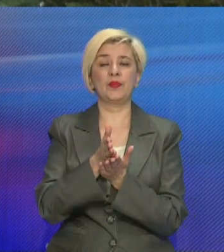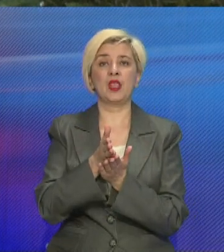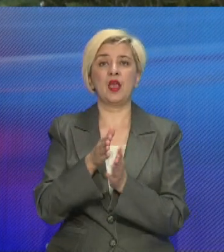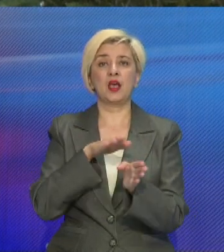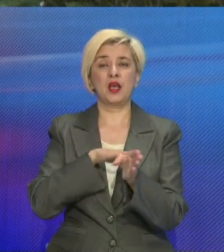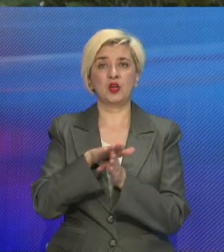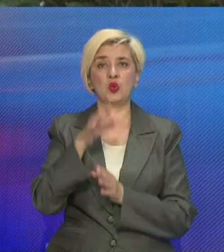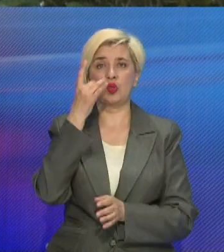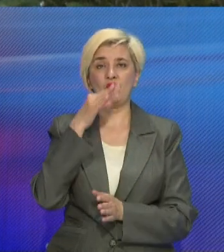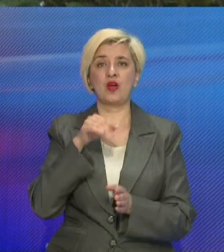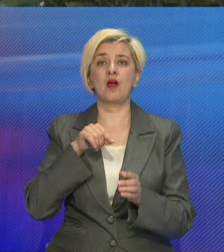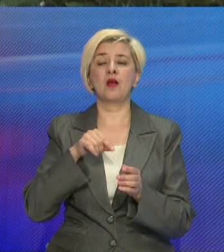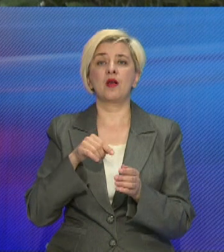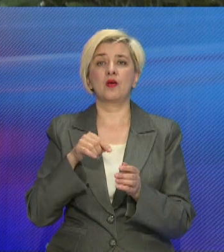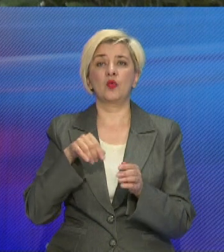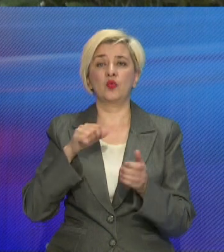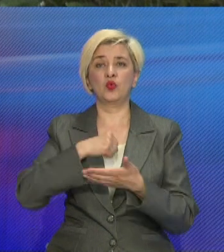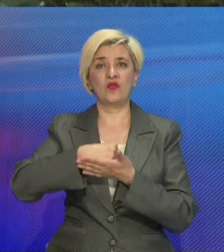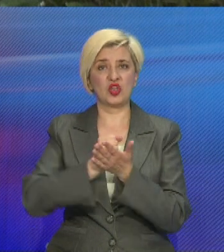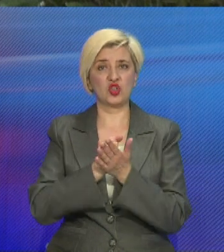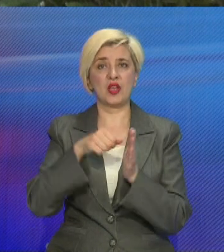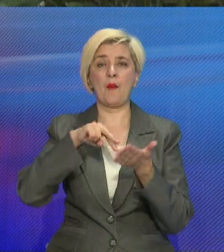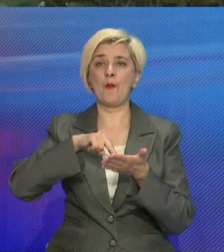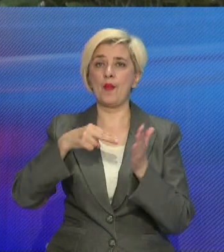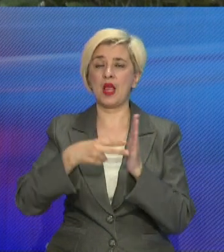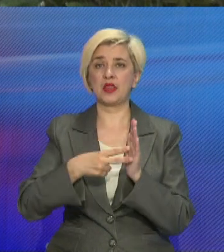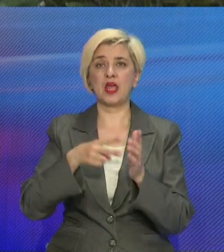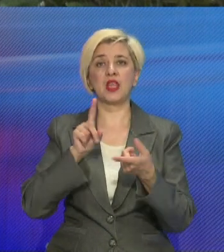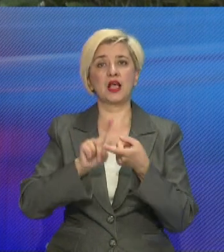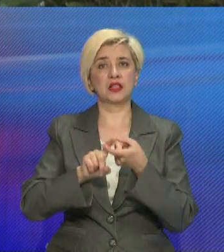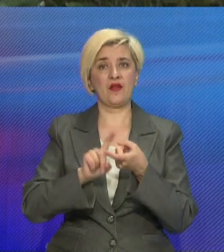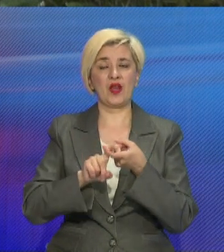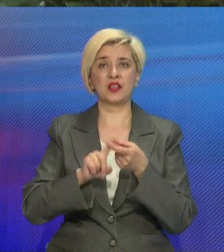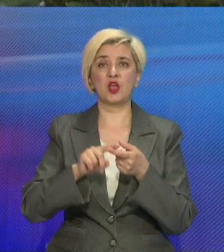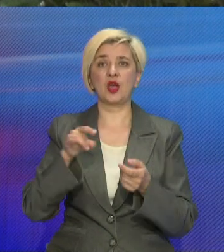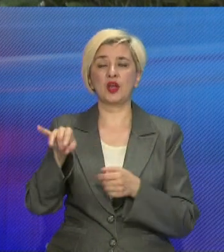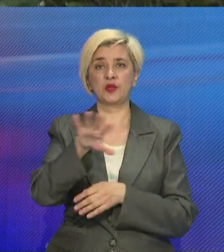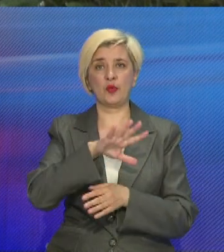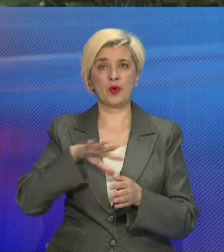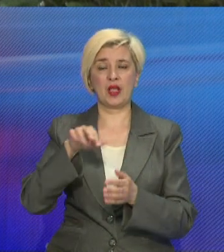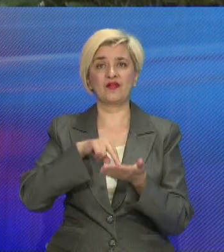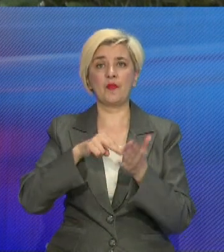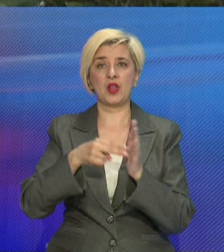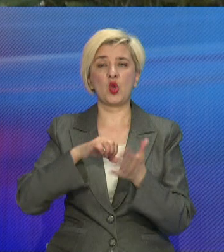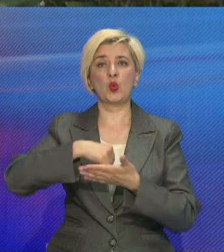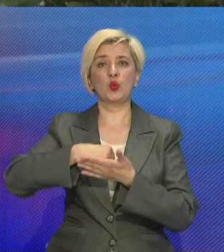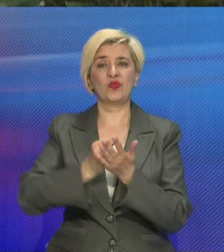реализуются на Гродненщине путем утверждения плана. На основании республиканского плана мы утвердили региональный план